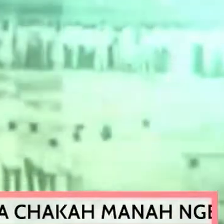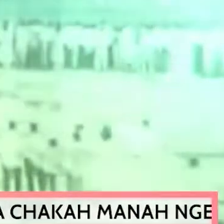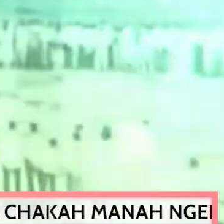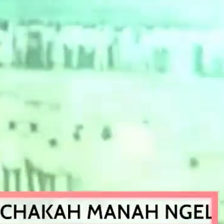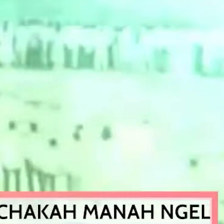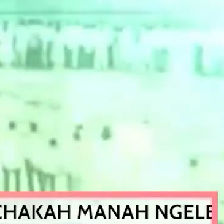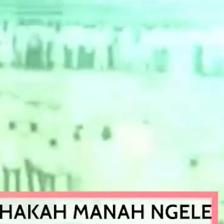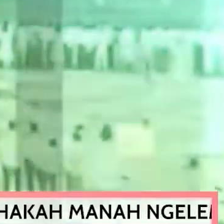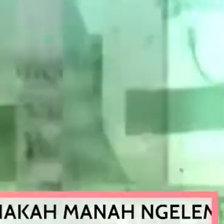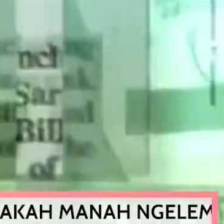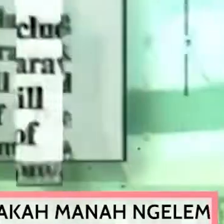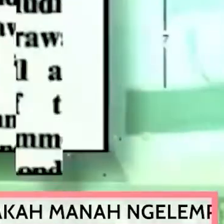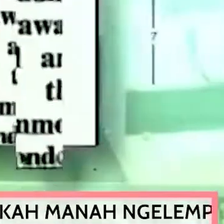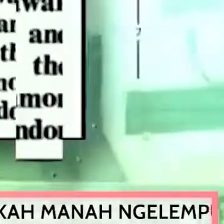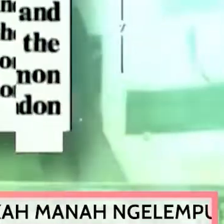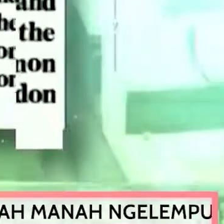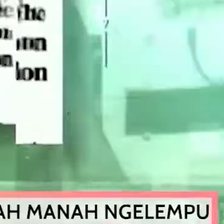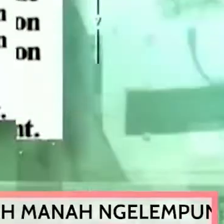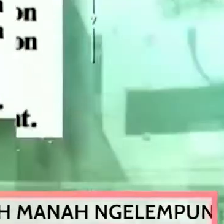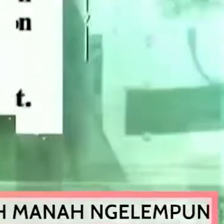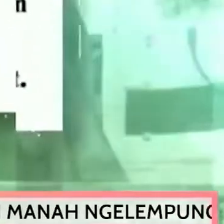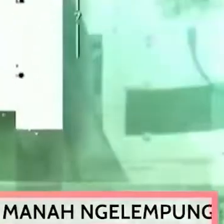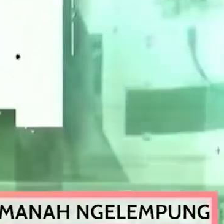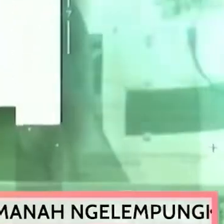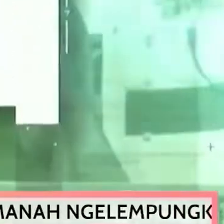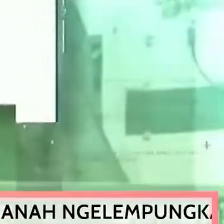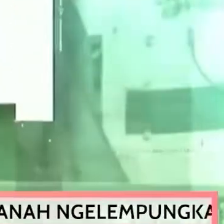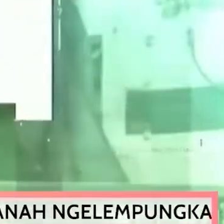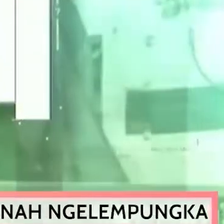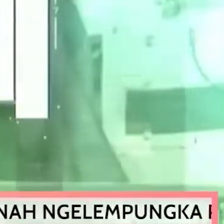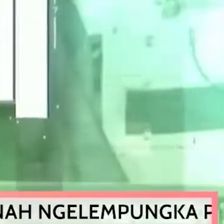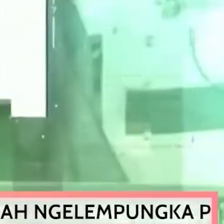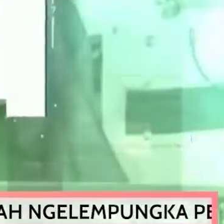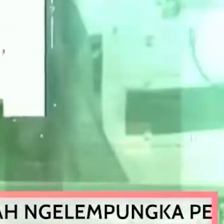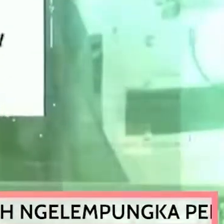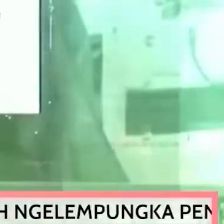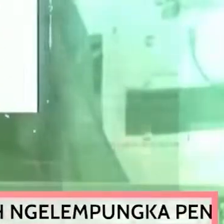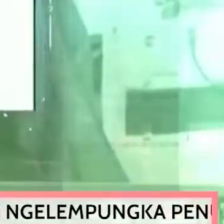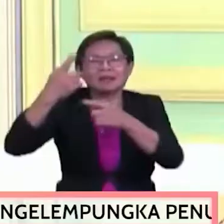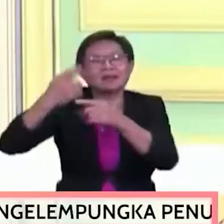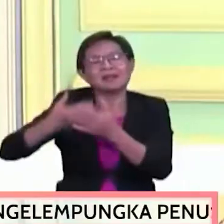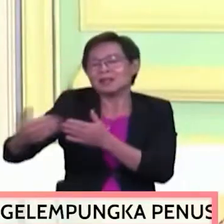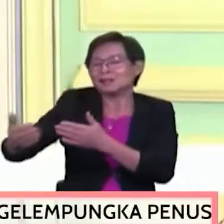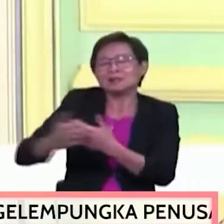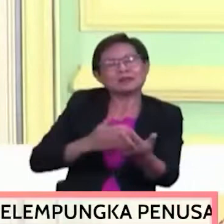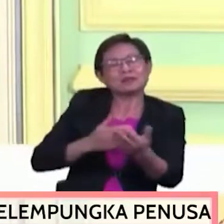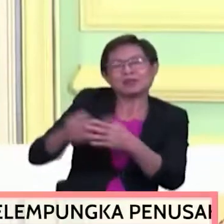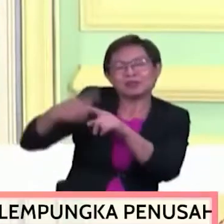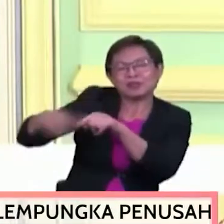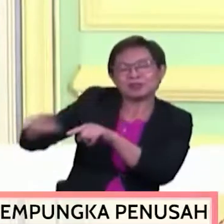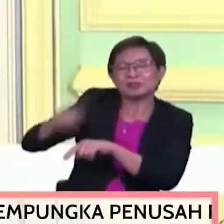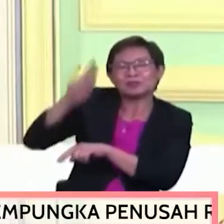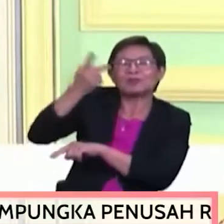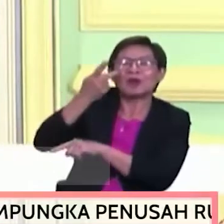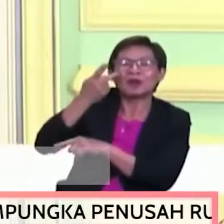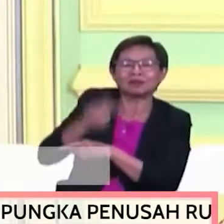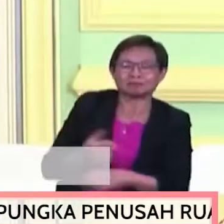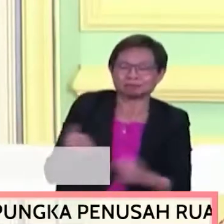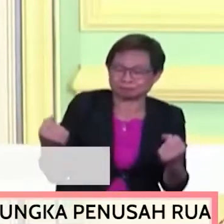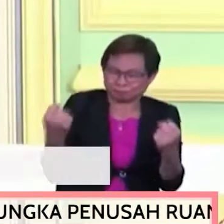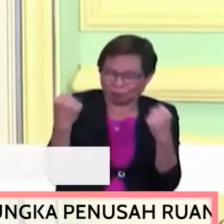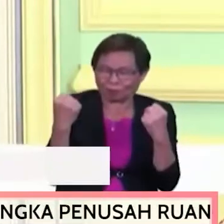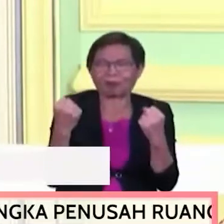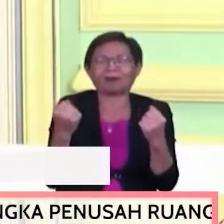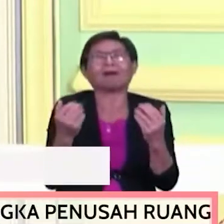di komentar kesemua Kaban parlimen ke bisi datai sepanjang pa-200 Iko melalui kestabilan ini